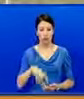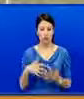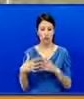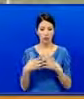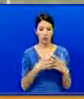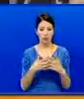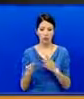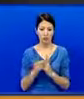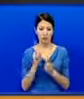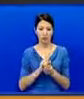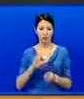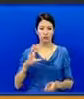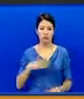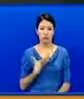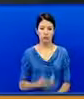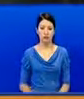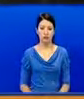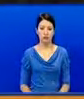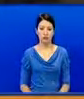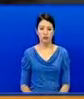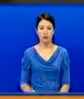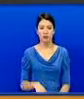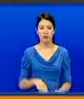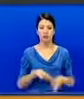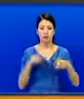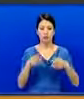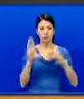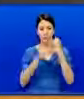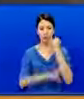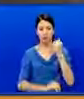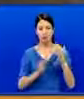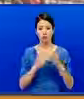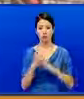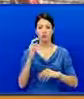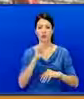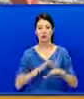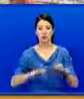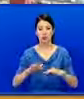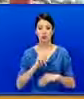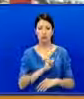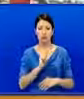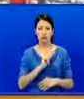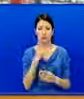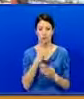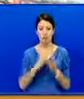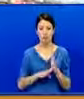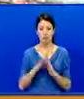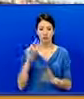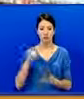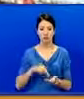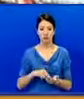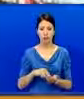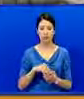өзгеріс кіргізгенбіз. Мәжіліс депутаты сапар соңында ауданда атқарылып жатқан жұмыстарға оң бағасын берді. Тұрғындардан түскен